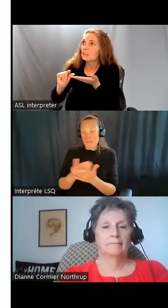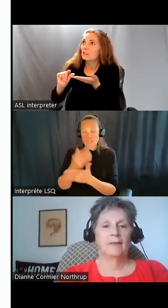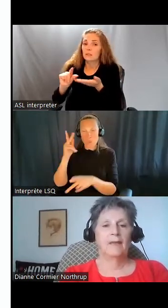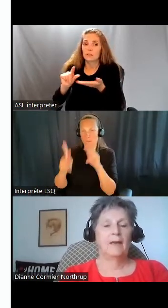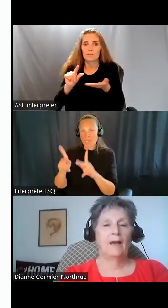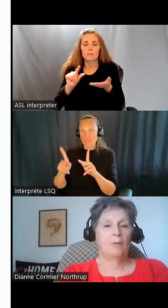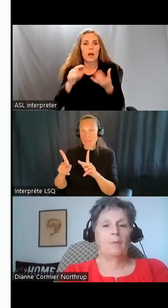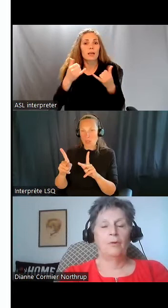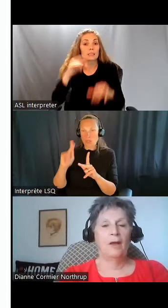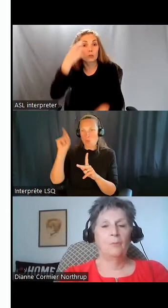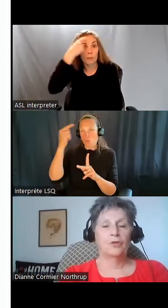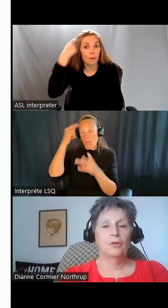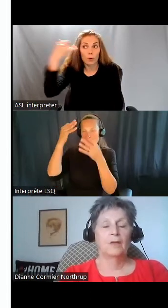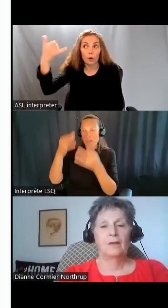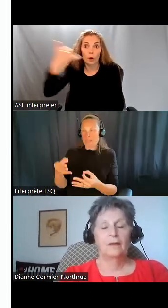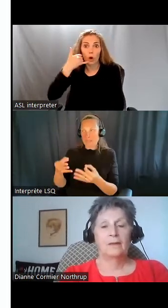Je me rappelle encore le coup de téléphone